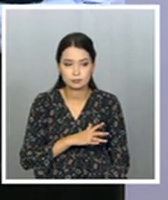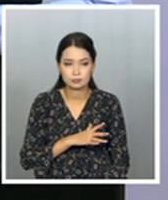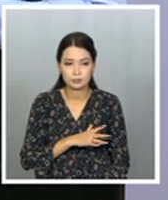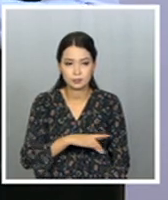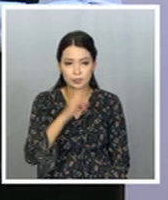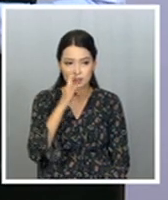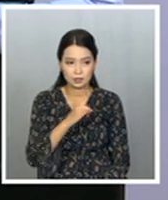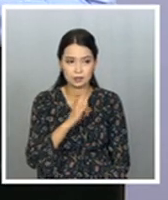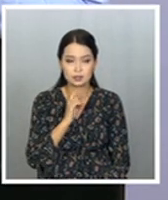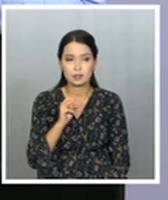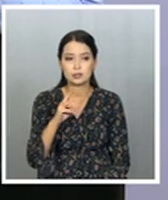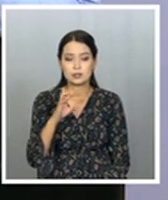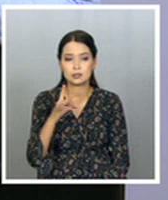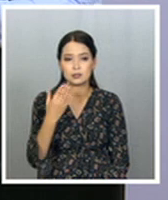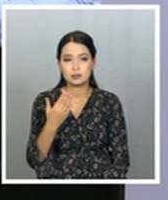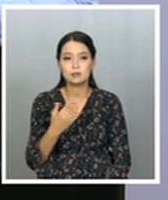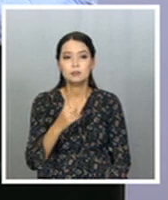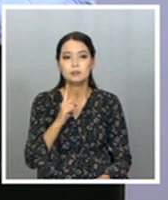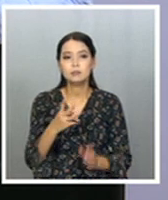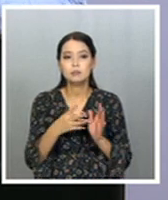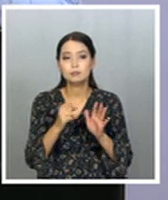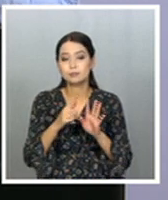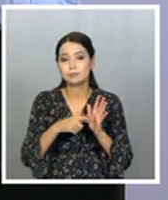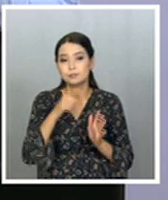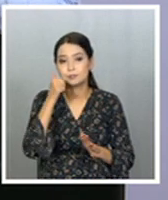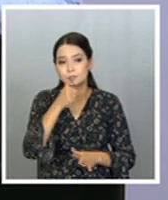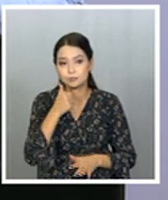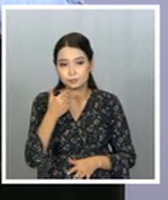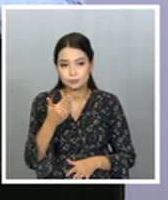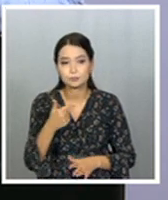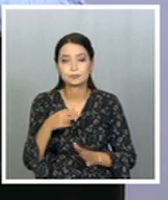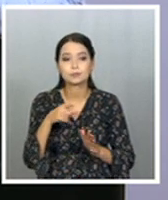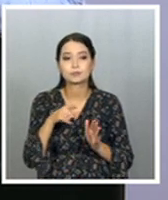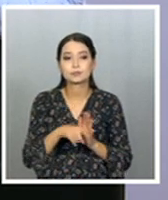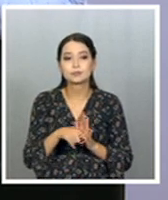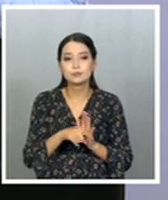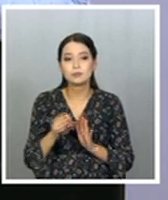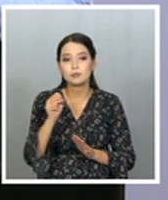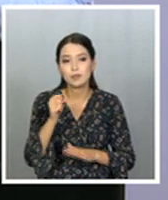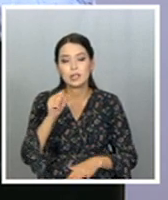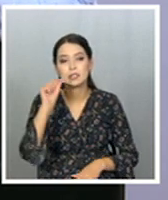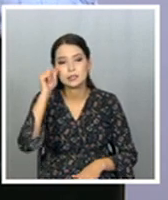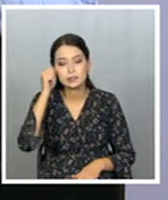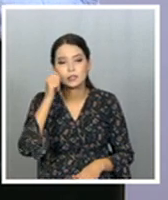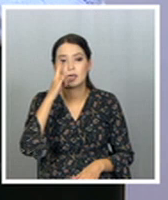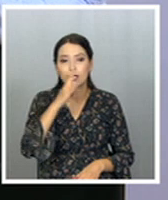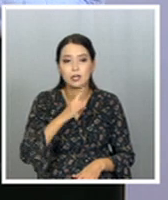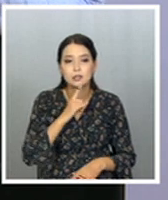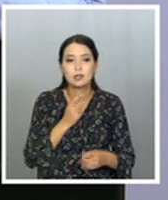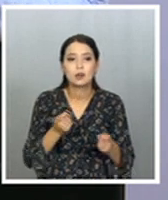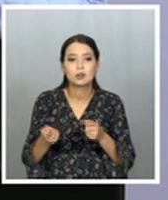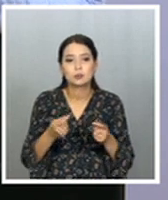Қазақ АКСР-ының құрылуы 1920 жылы 26 тамызда Қырғыз-Қазақ автономиялы